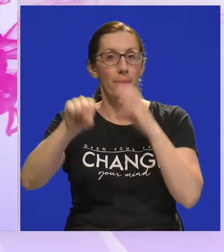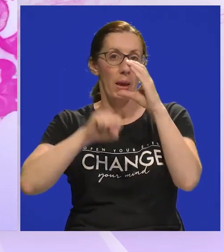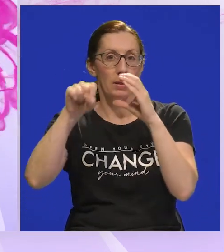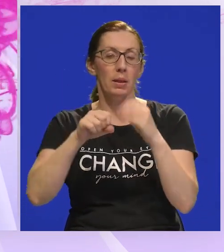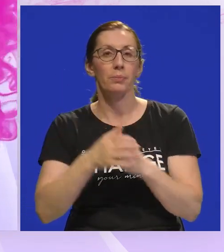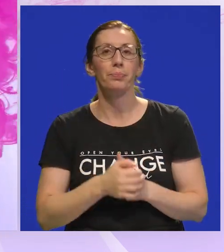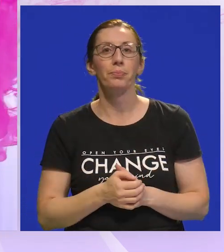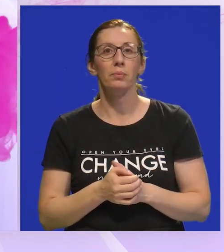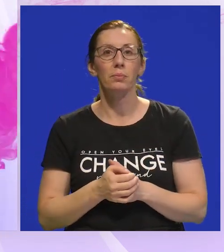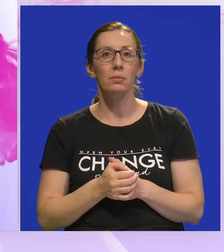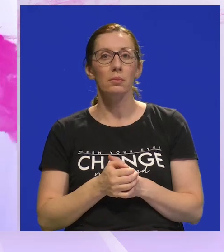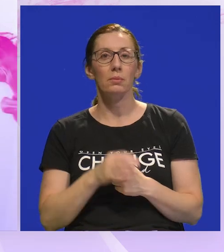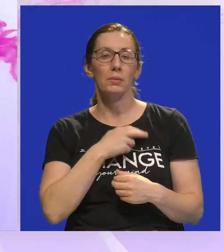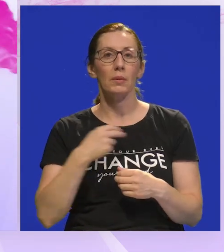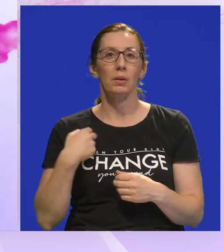Zagreba.